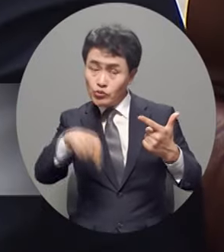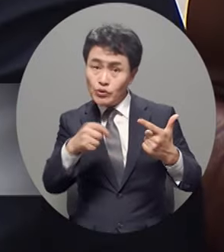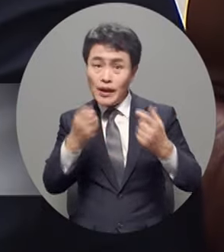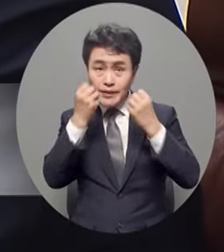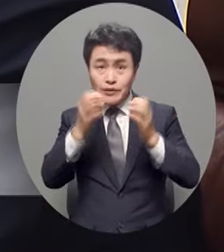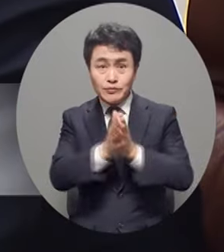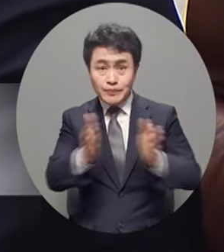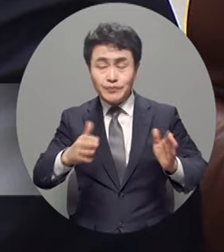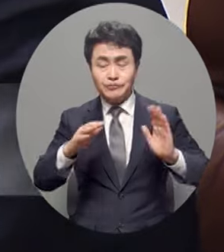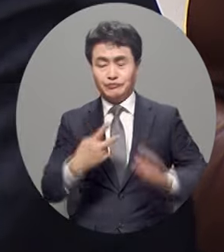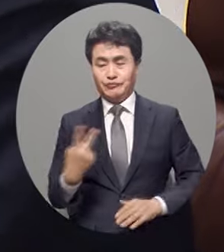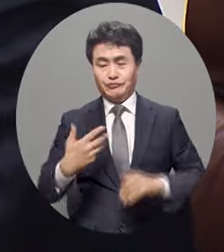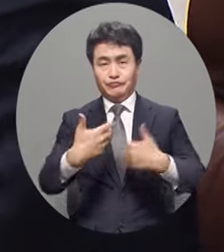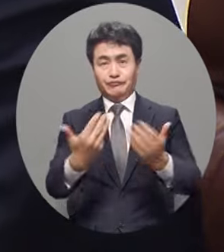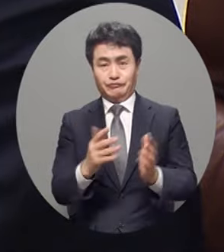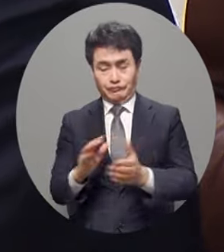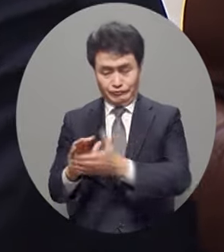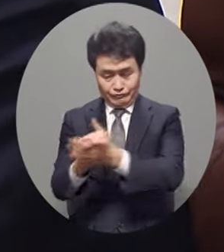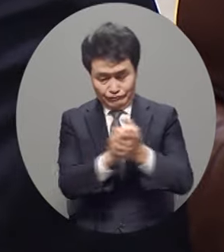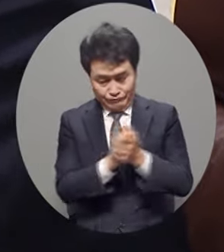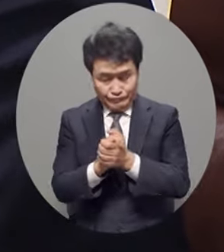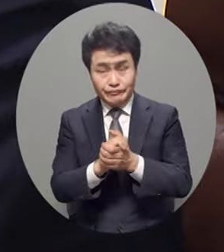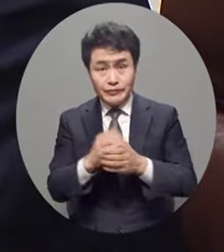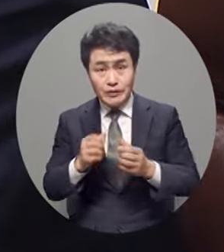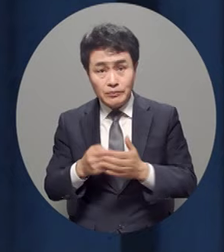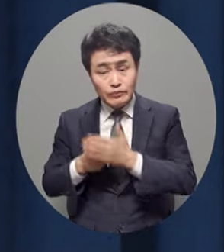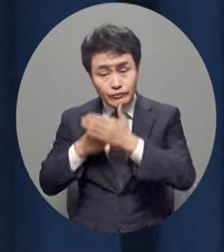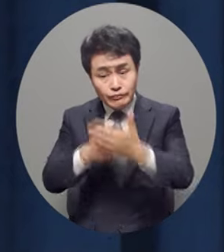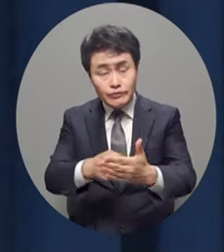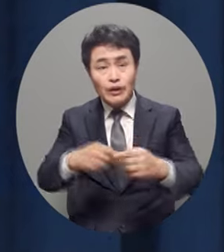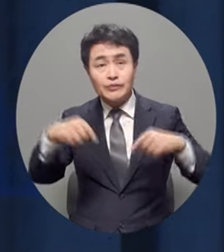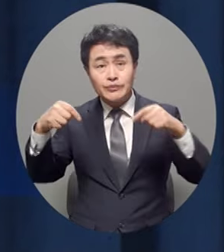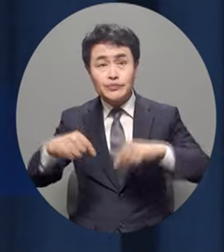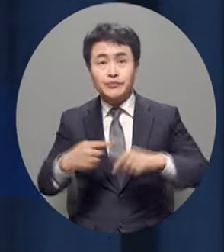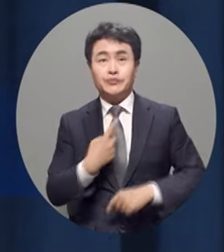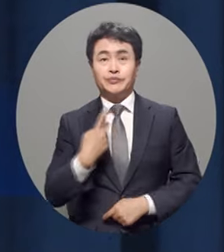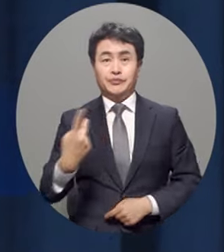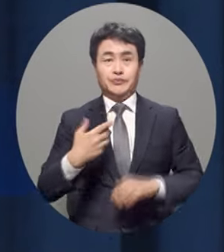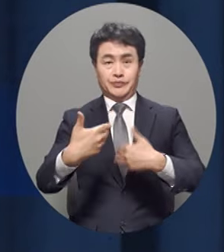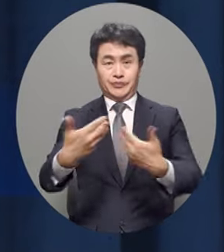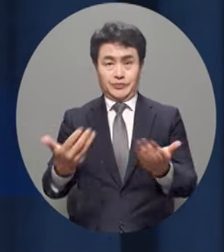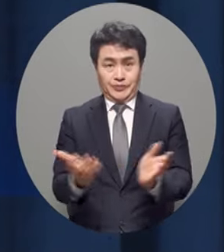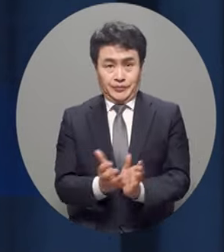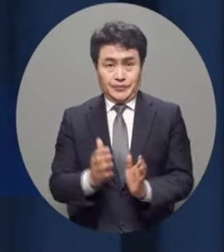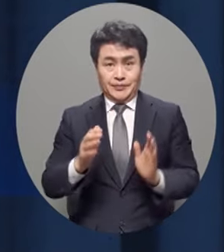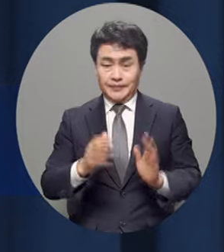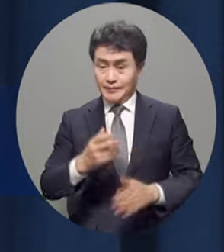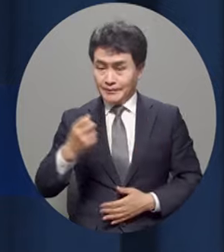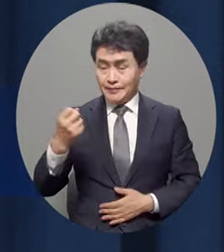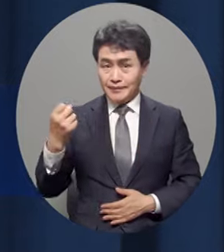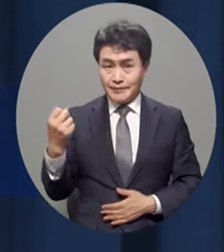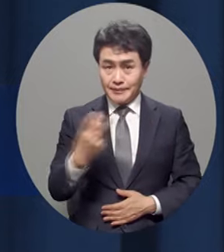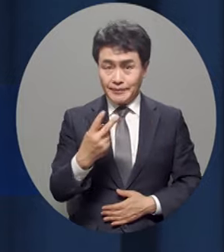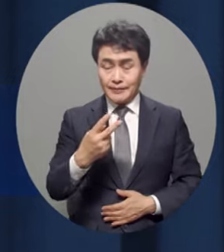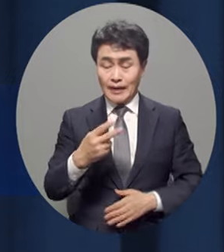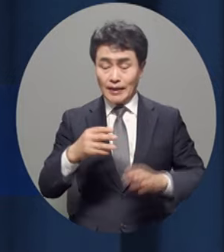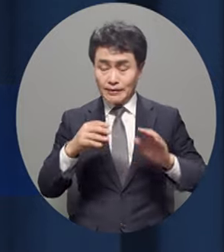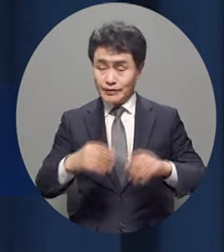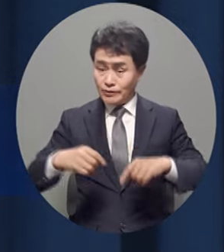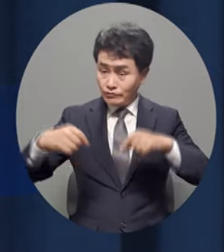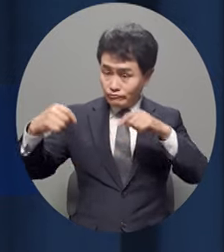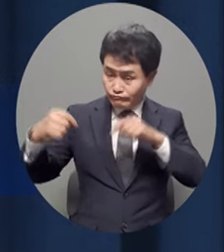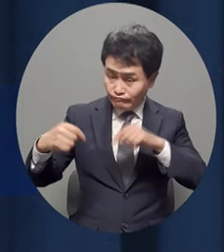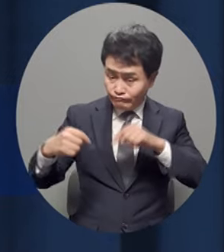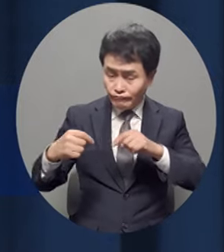하는 등 양국의 협력 증진 방안을 논의했습니다 양자간의 협력을 다시 자리매김할 수 있는 기회가